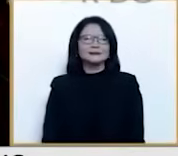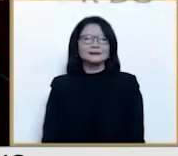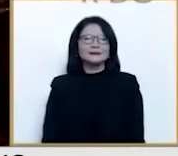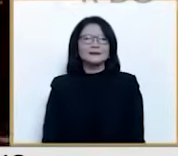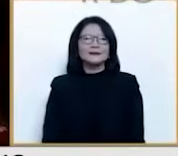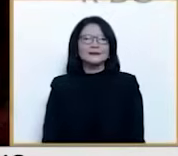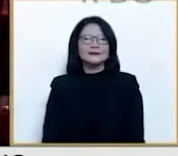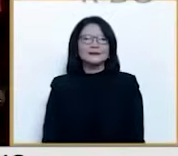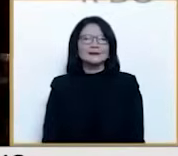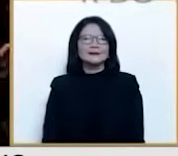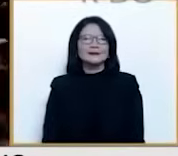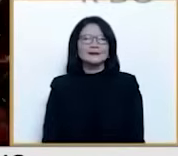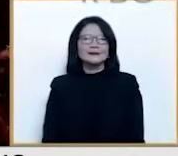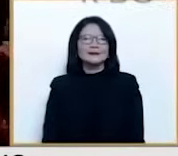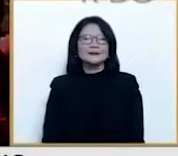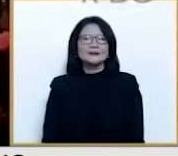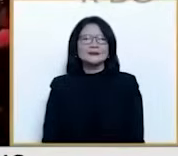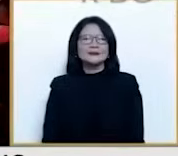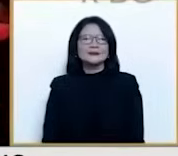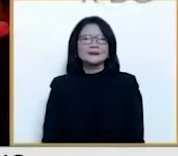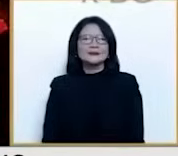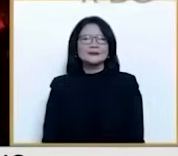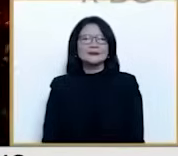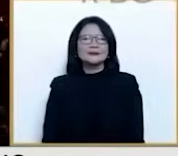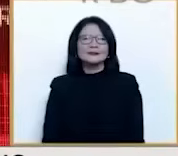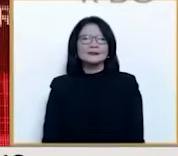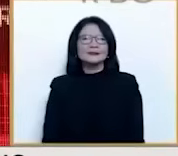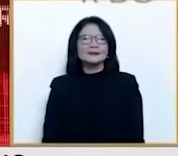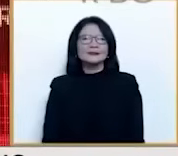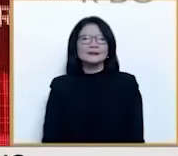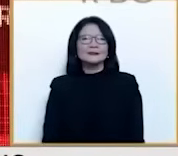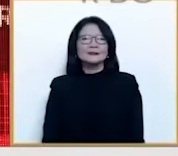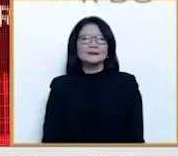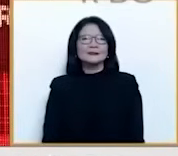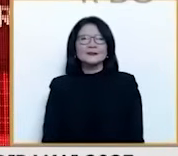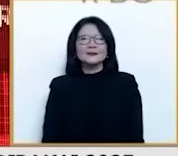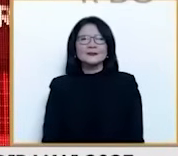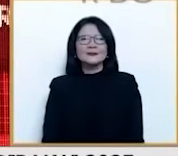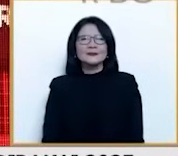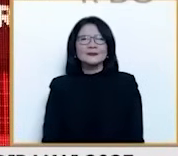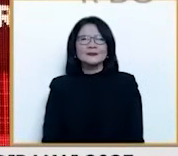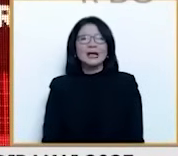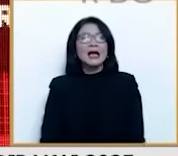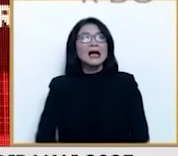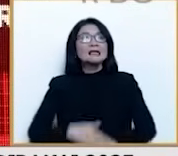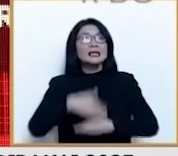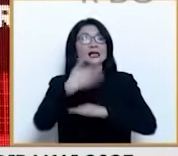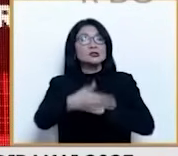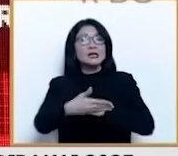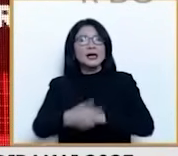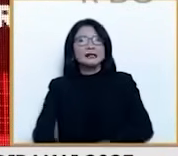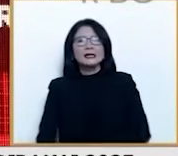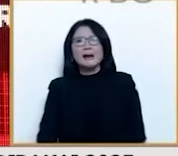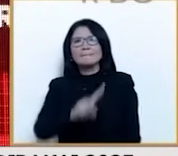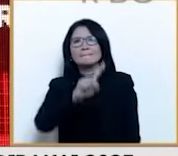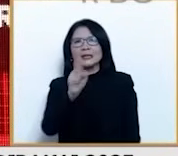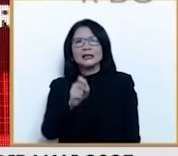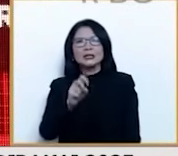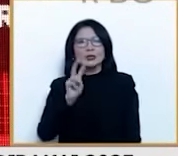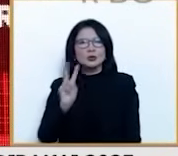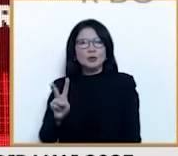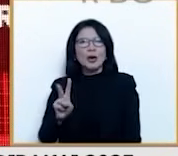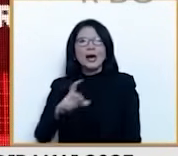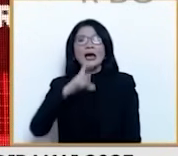Sebelum kita lanjutkan kembali. Cukup. Terima kasih, cukup. Baik, selanjutnya kita beralih ke pertanyaan kedua